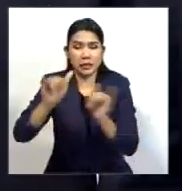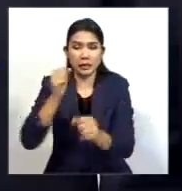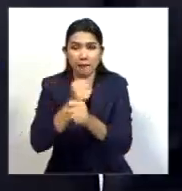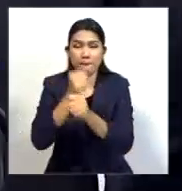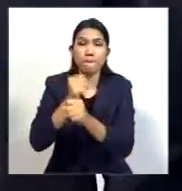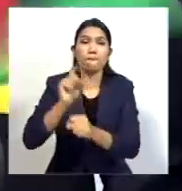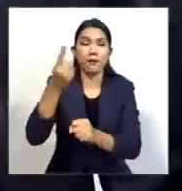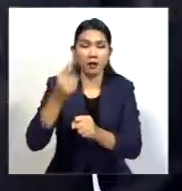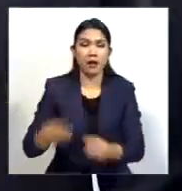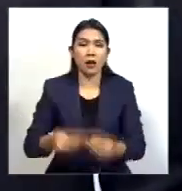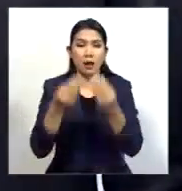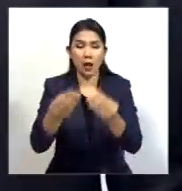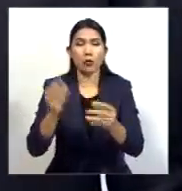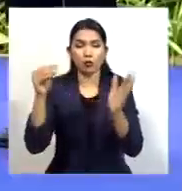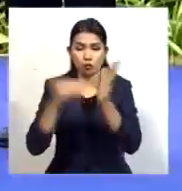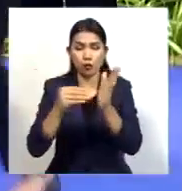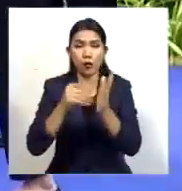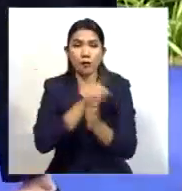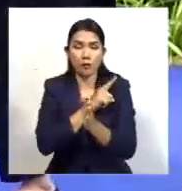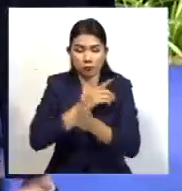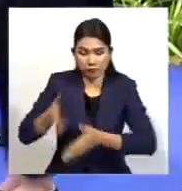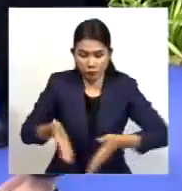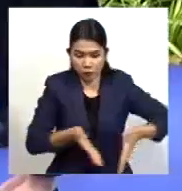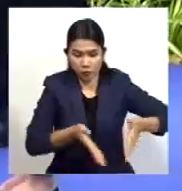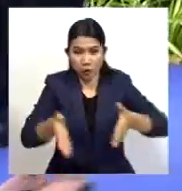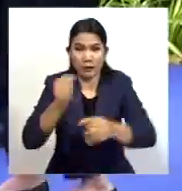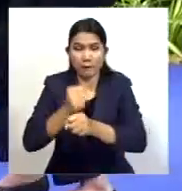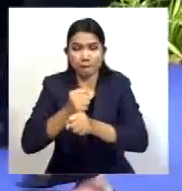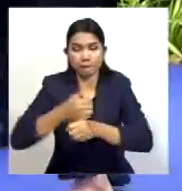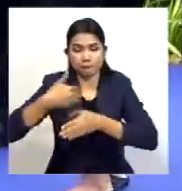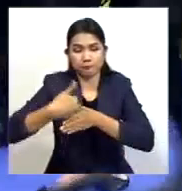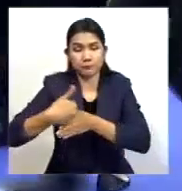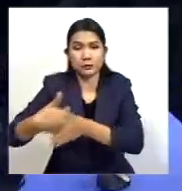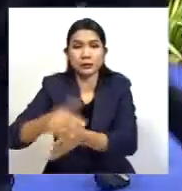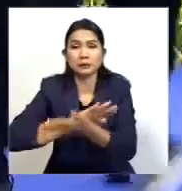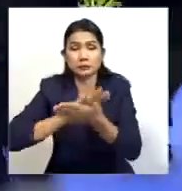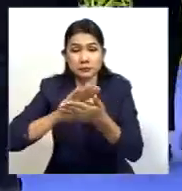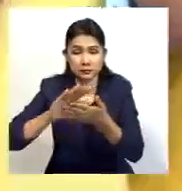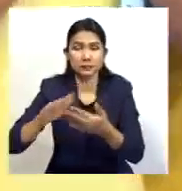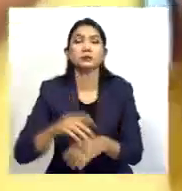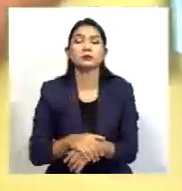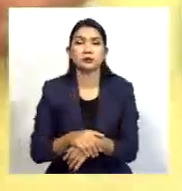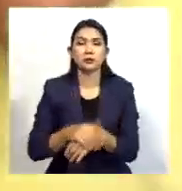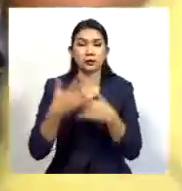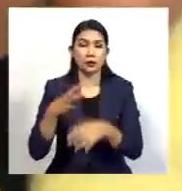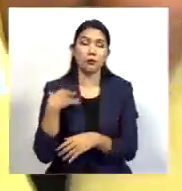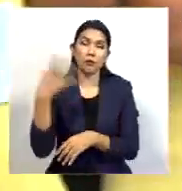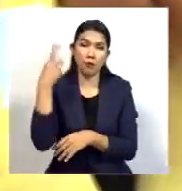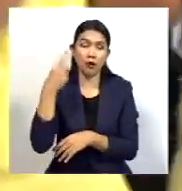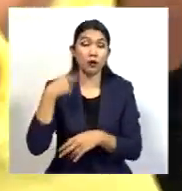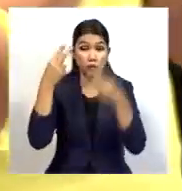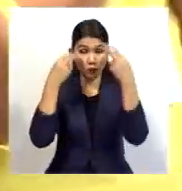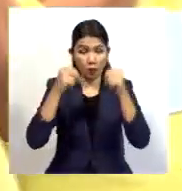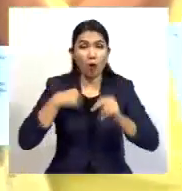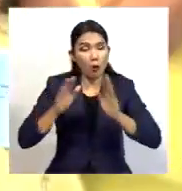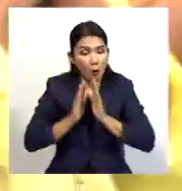กรุงเทพมหานครได้สร้างเขื่อนระบายน้ำคลองเปรมประชากรกว่า27กิโลเมตรครับนายกรัฐมนตรีก็ได้ขอบคุณทุก